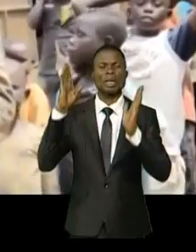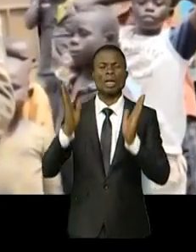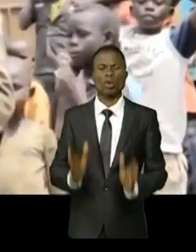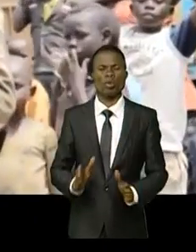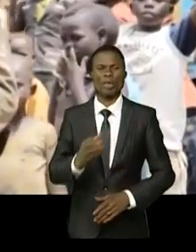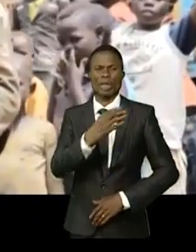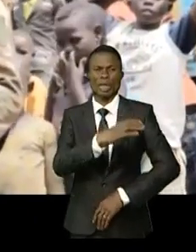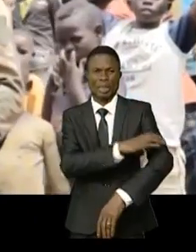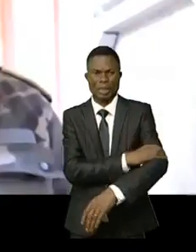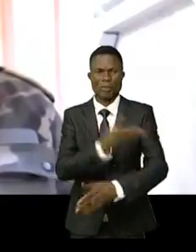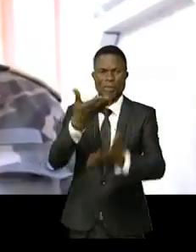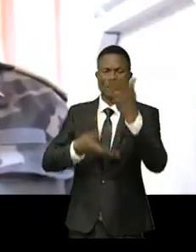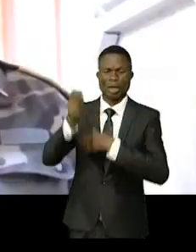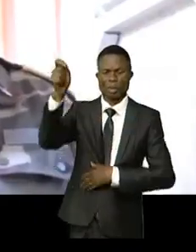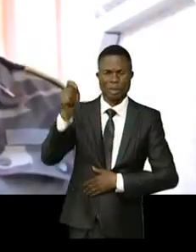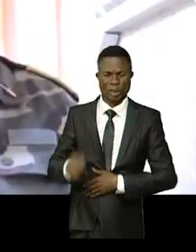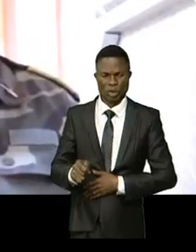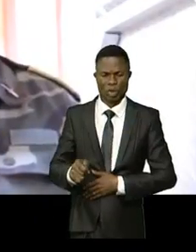constitutionnel et c'est une décision